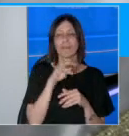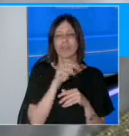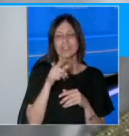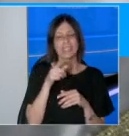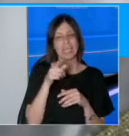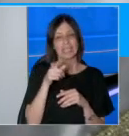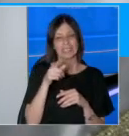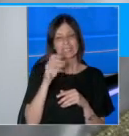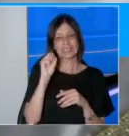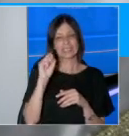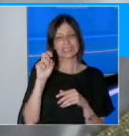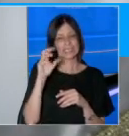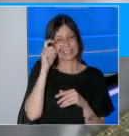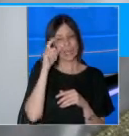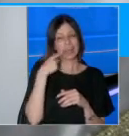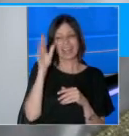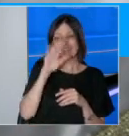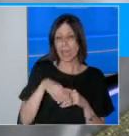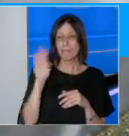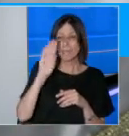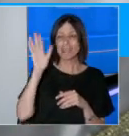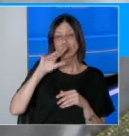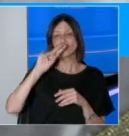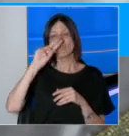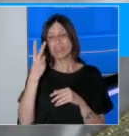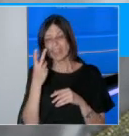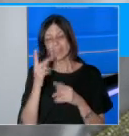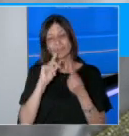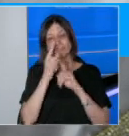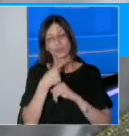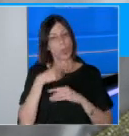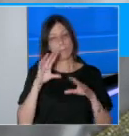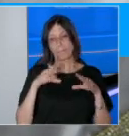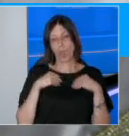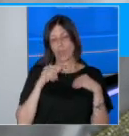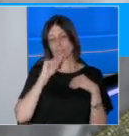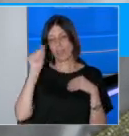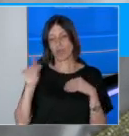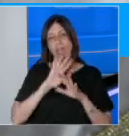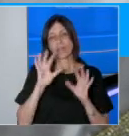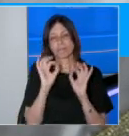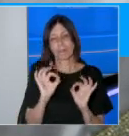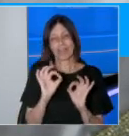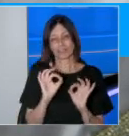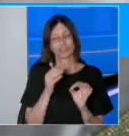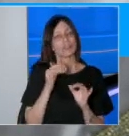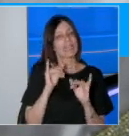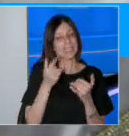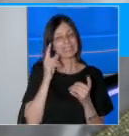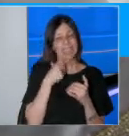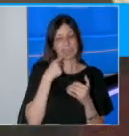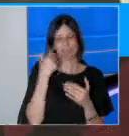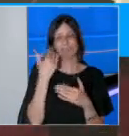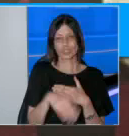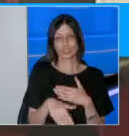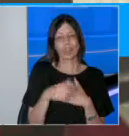אמר שגם כשנתניהו יהיה שני ברוטציה, אני לא מוכן להגיע, זאת אומרת, אין כאן באמת של ממש, אבל כן צריך לומר שבסופו של